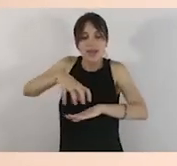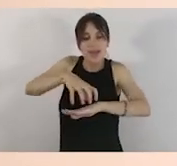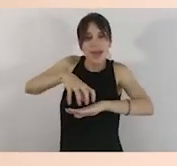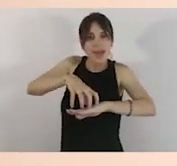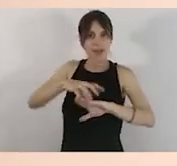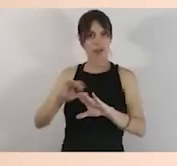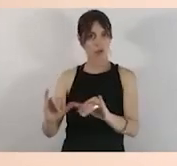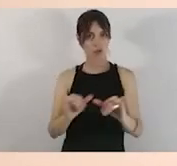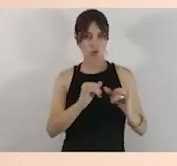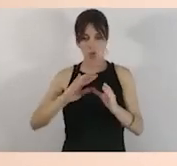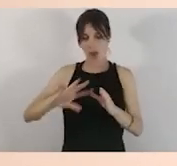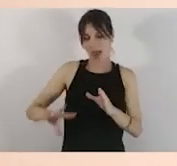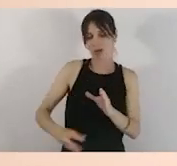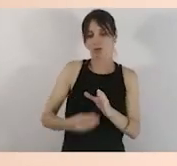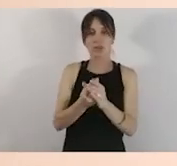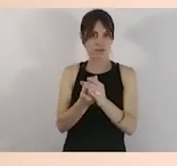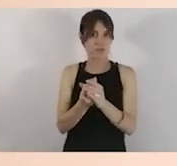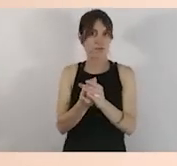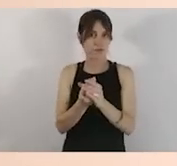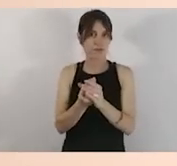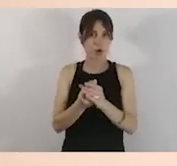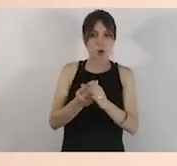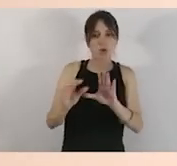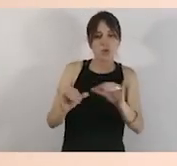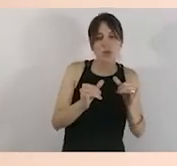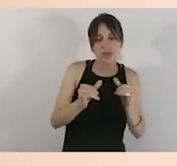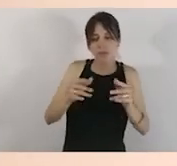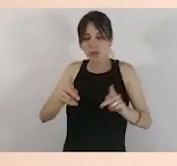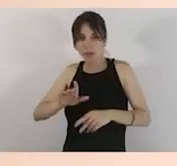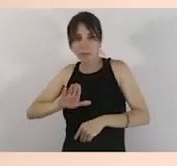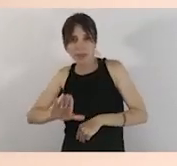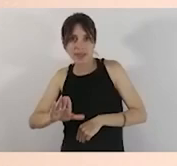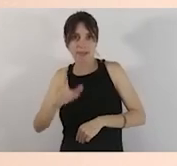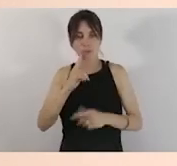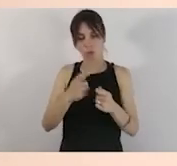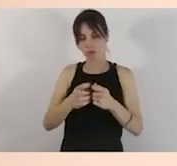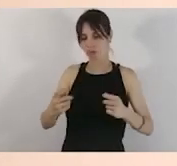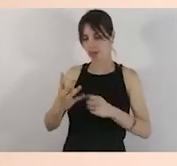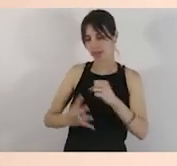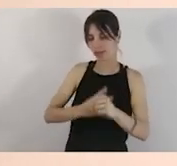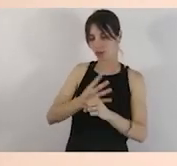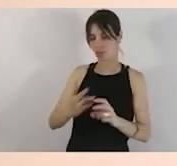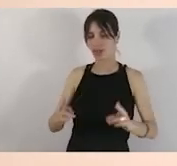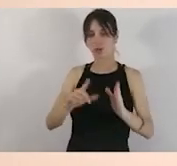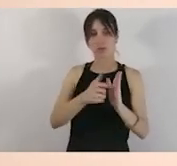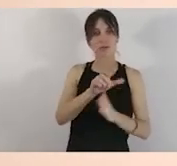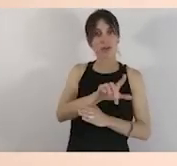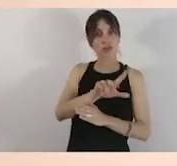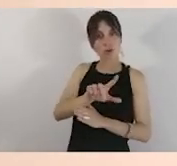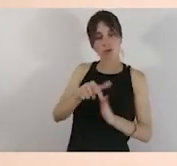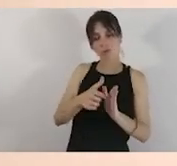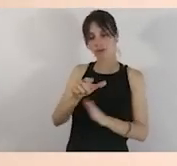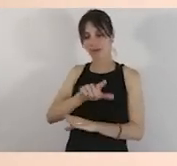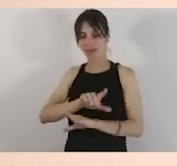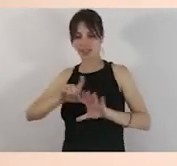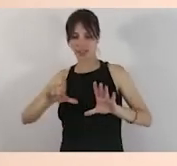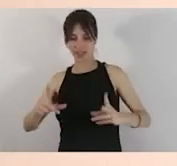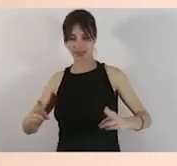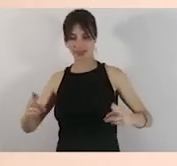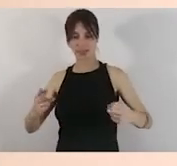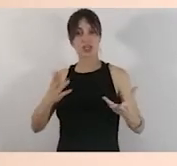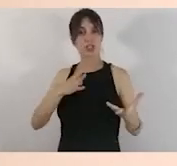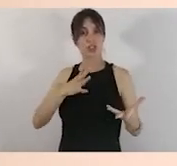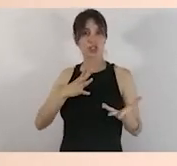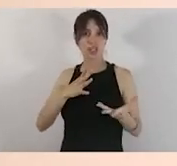ludique et pédagogique. Donc d'une durée de 4 ans, de 2023 à 2027, il y a une opération qui va permettre de